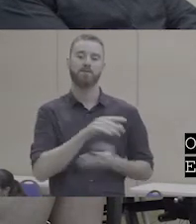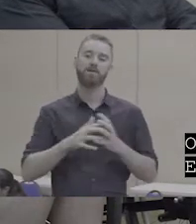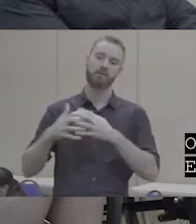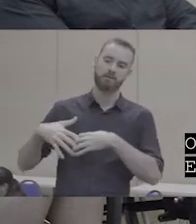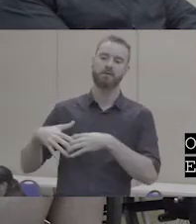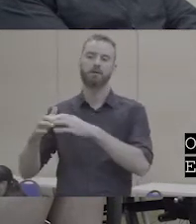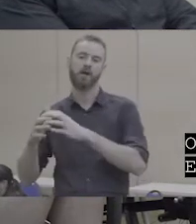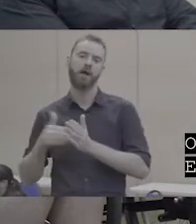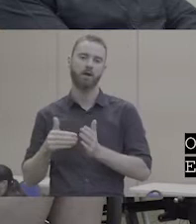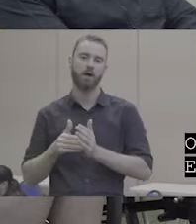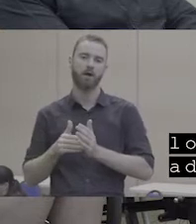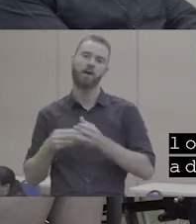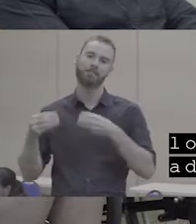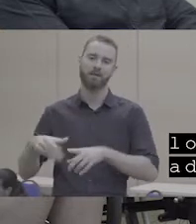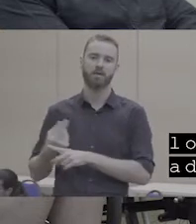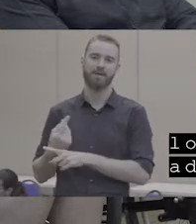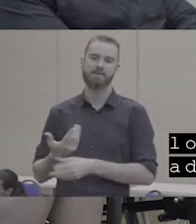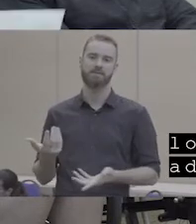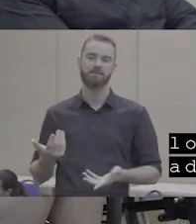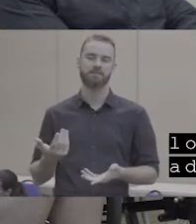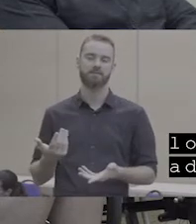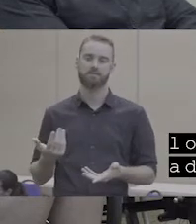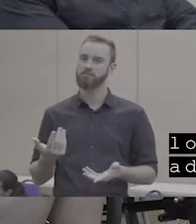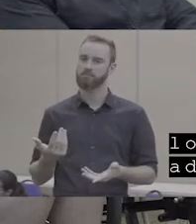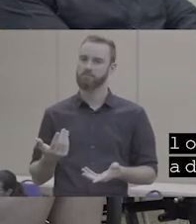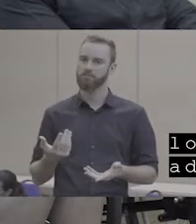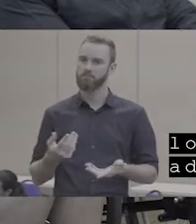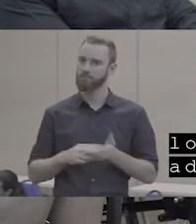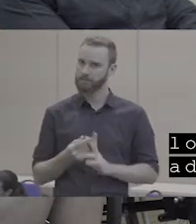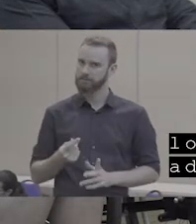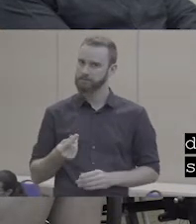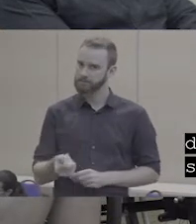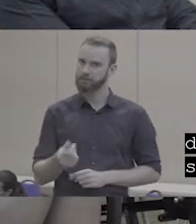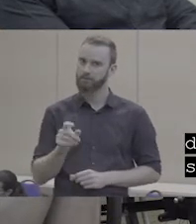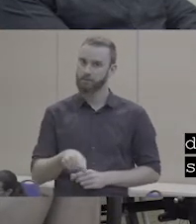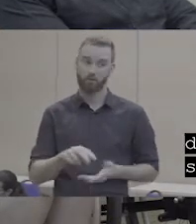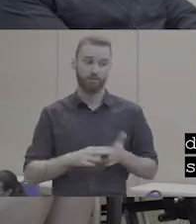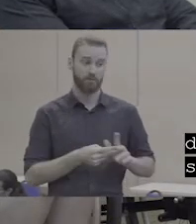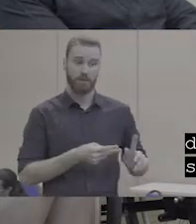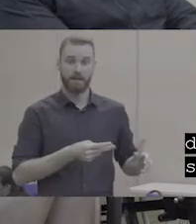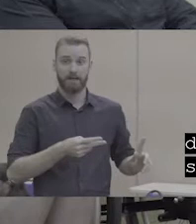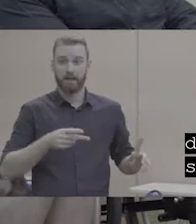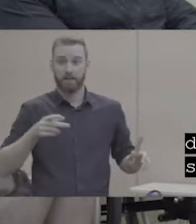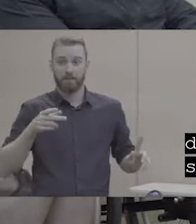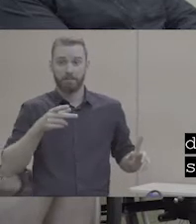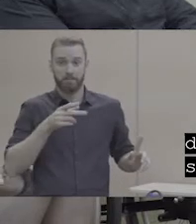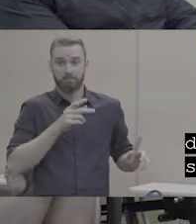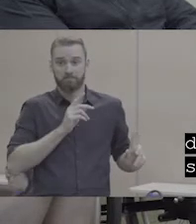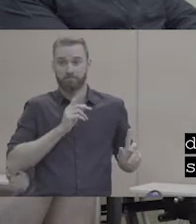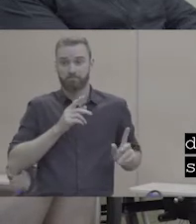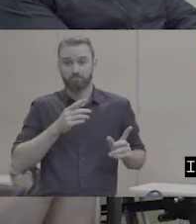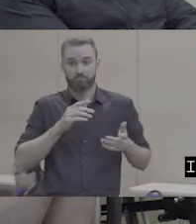on va démolir, on va reconstruire, puis on va avoir des pertes locatives. C'est des coûts additionnels que les subventions d'adaptabilité et d'adaptation ne